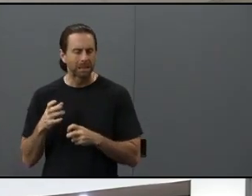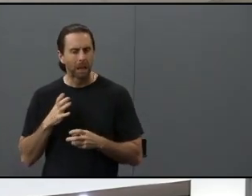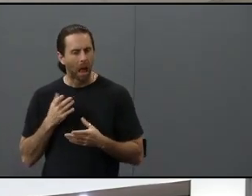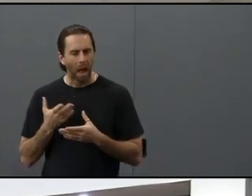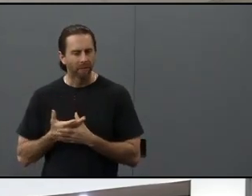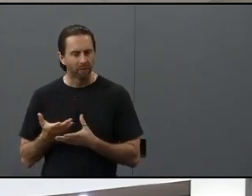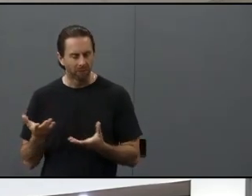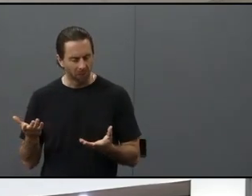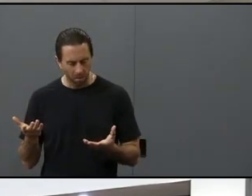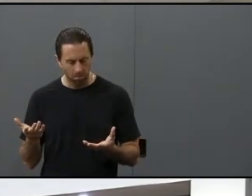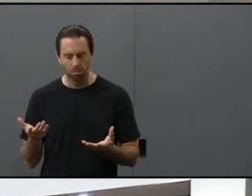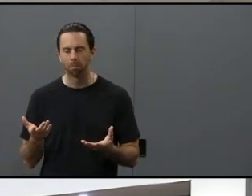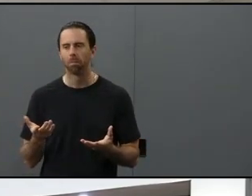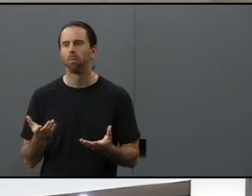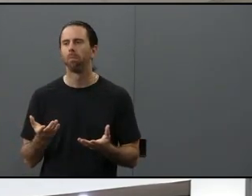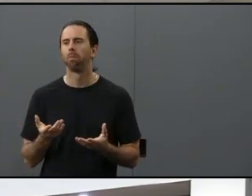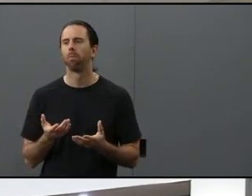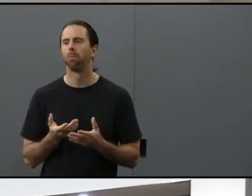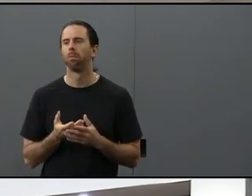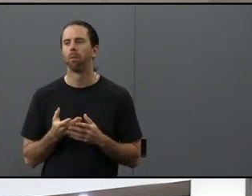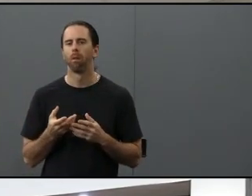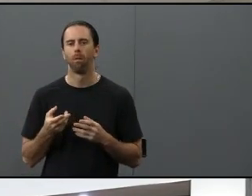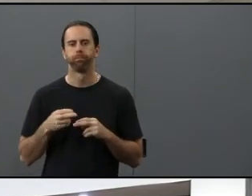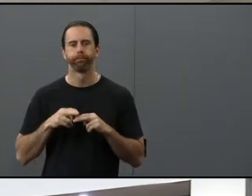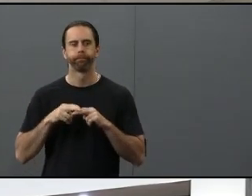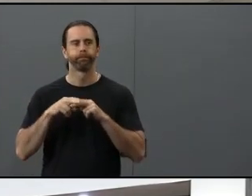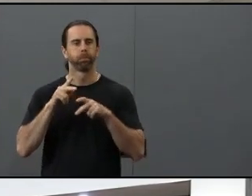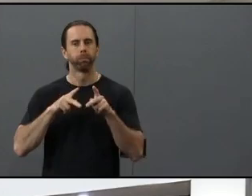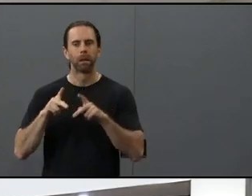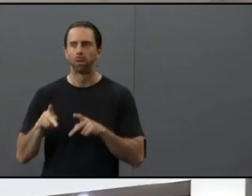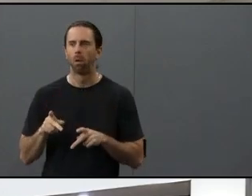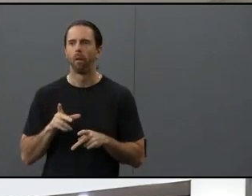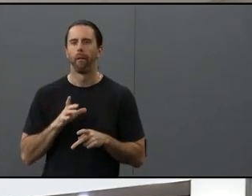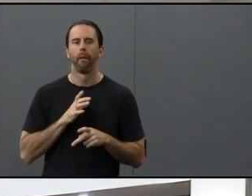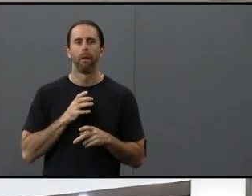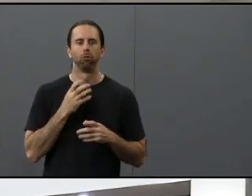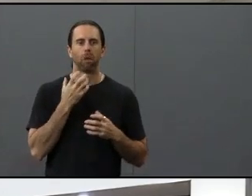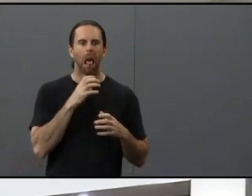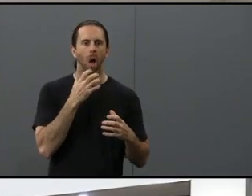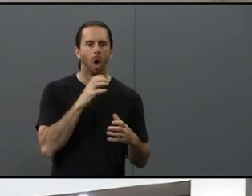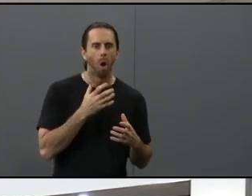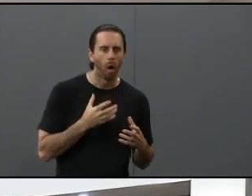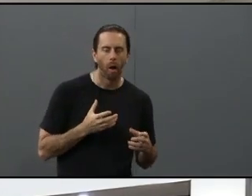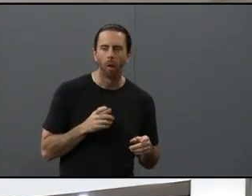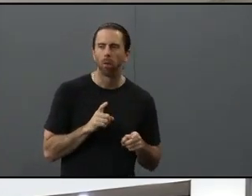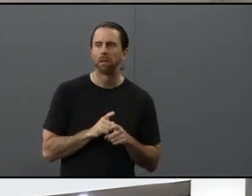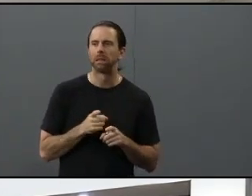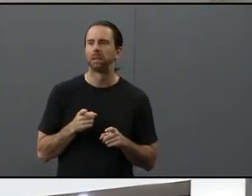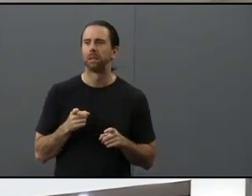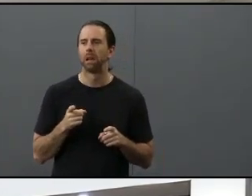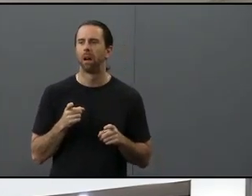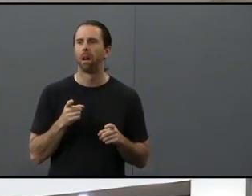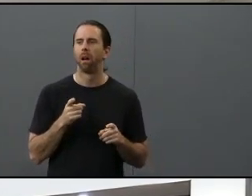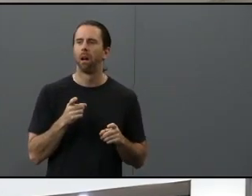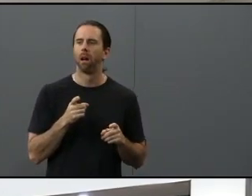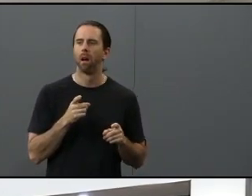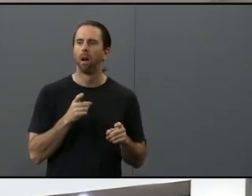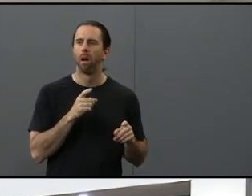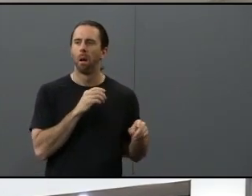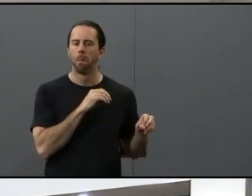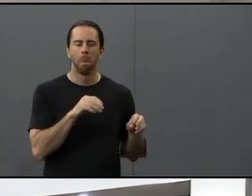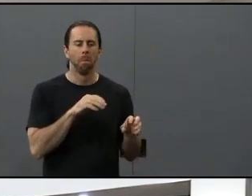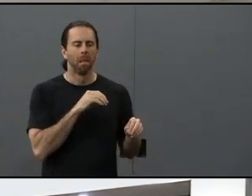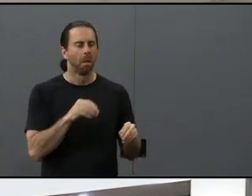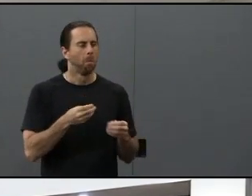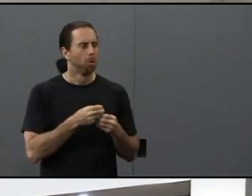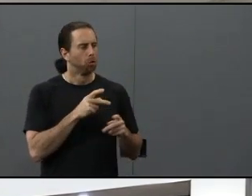abordées la densification de la population les îos de chaleur la mobilité vers Montréal les pistes clabes